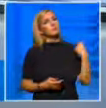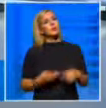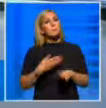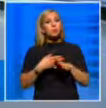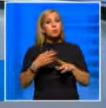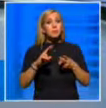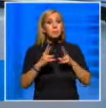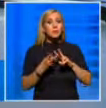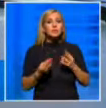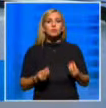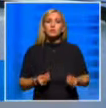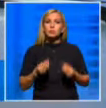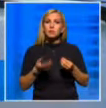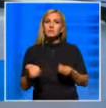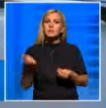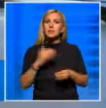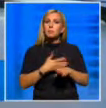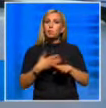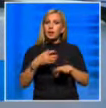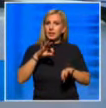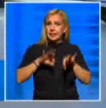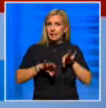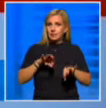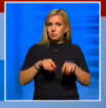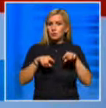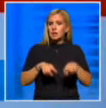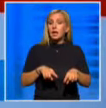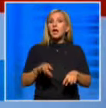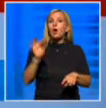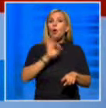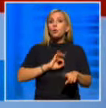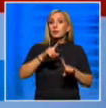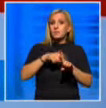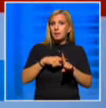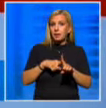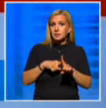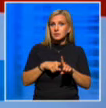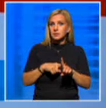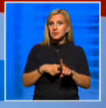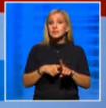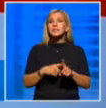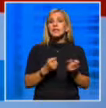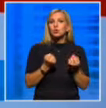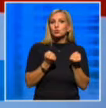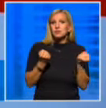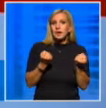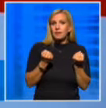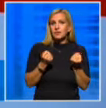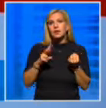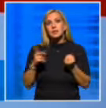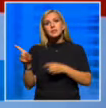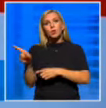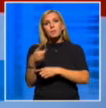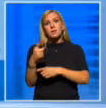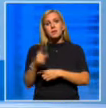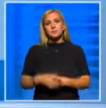след поредните парламентарни избори сега през октомври за оцеляване или за управление? В никакъв